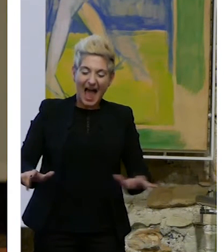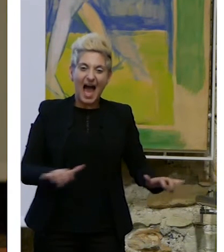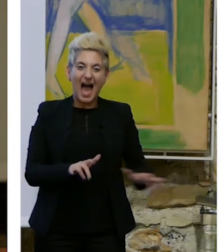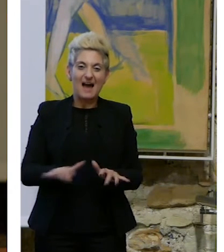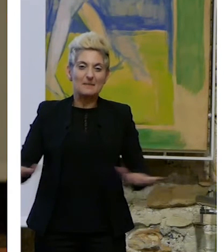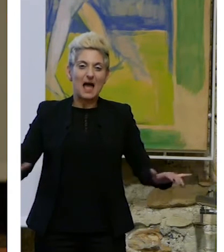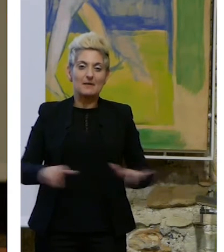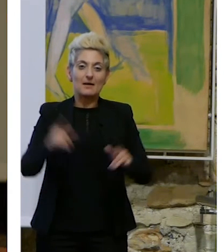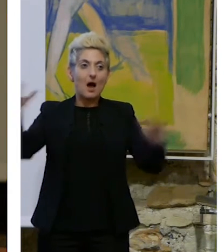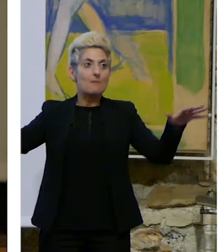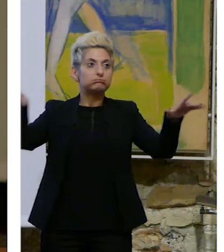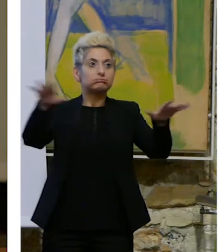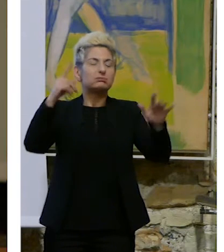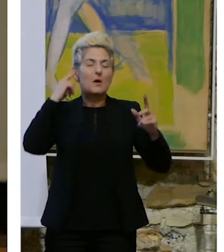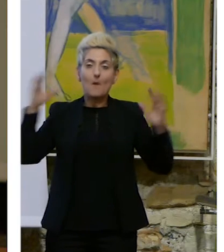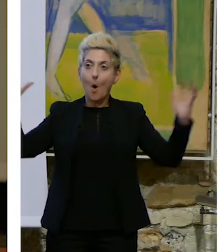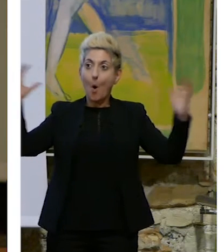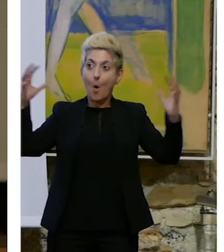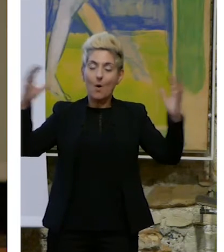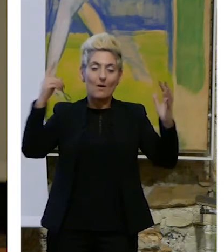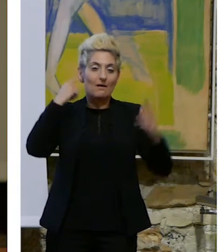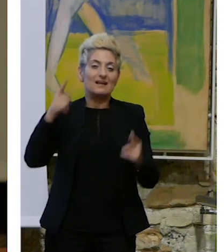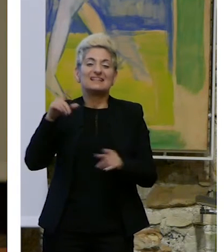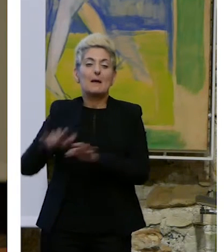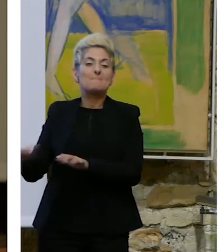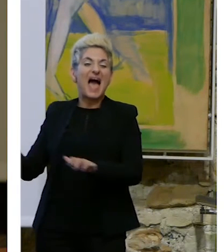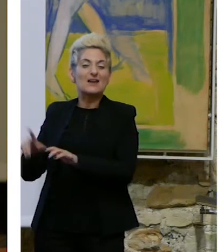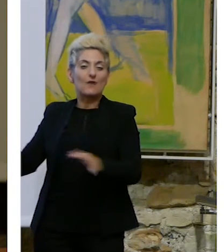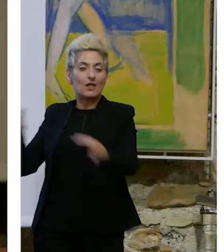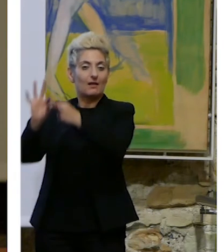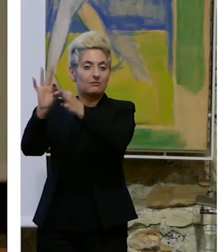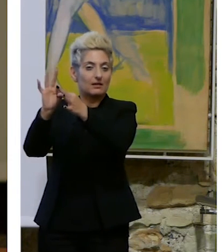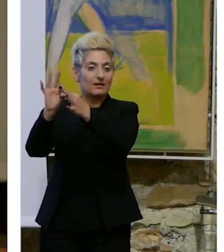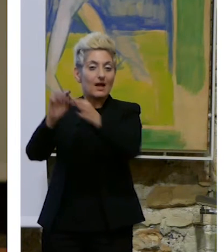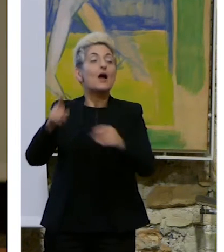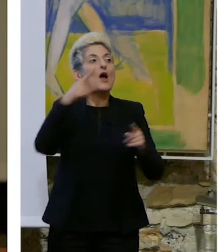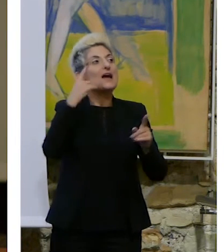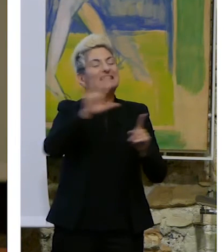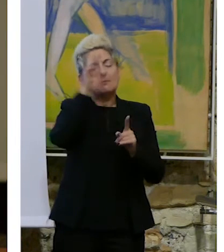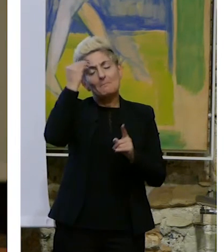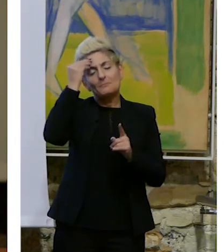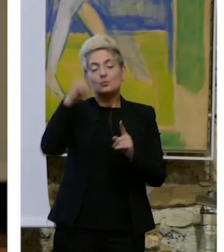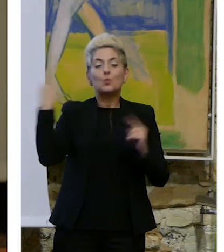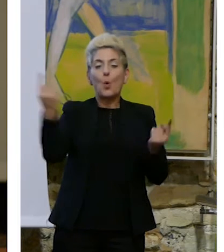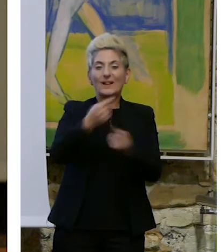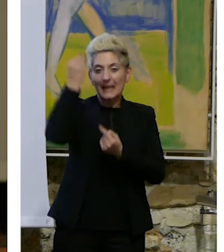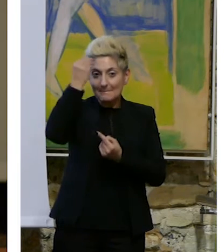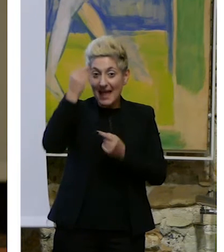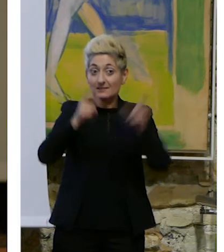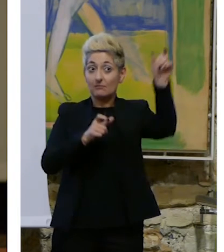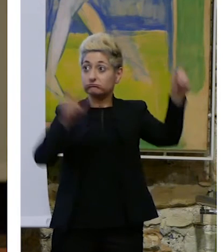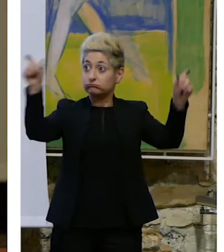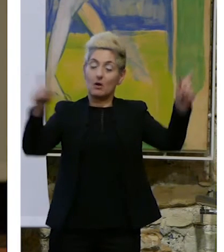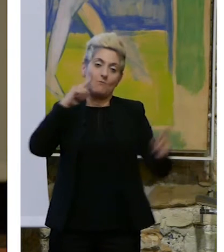c'è un pianoforte vero che suona, tutti avremmo capito che è un pianoforte riprodotto da un ottimo impianto, a tal punto che sentiamo dei